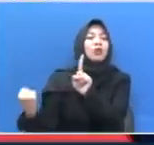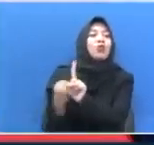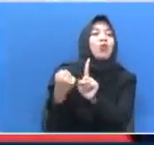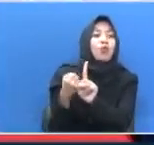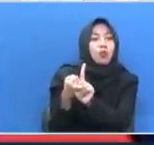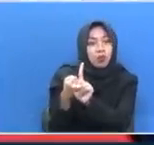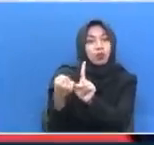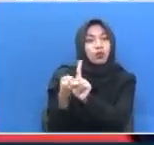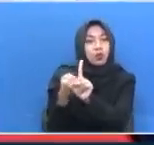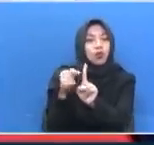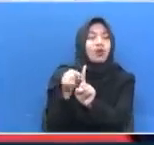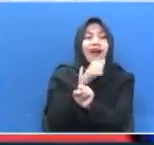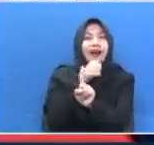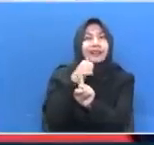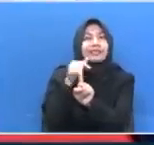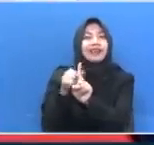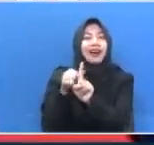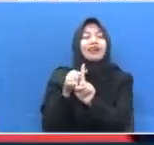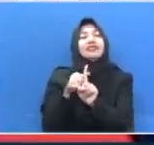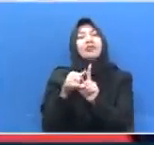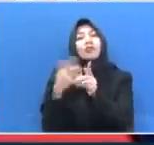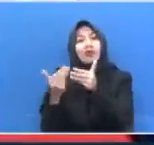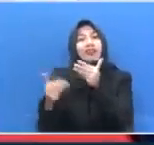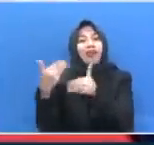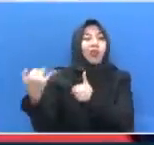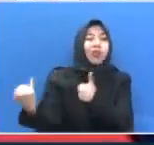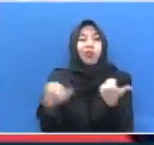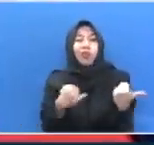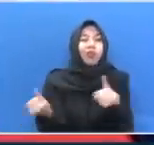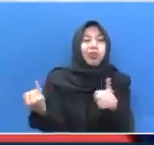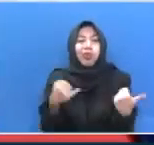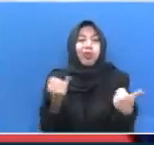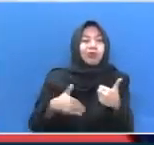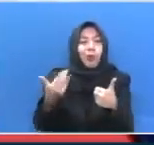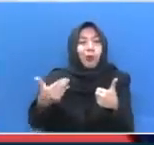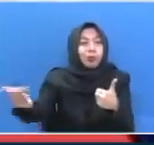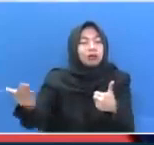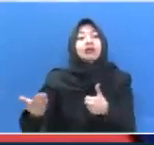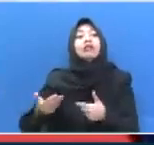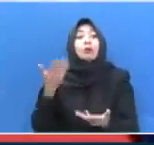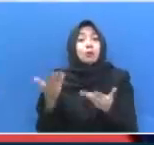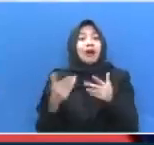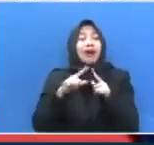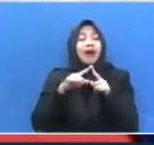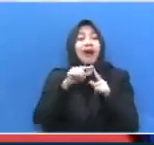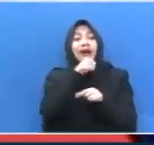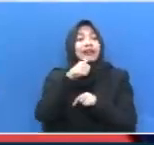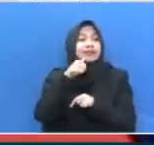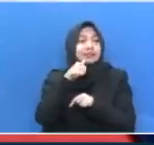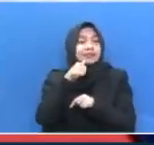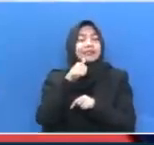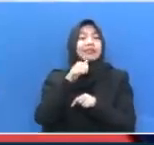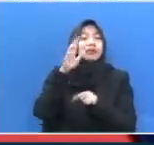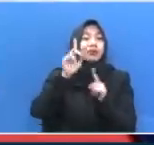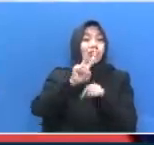jadi inilah yang sepertinya membuat polemik tidak berkesudahan satu sisi mungkin surat yang ditulis oleh Anis ya tanggal 25